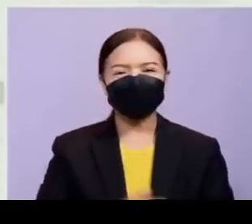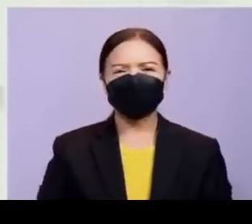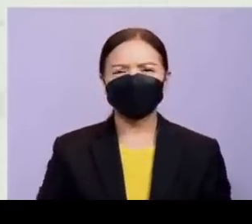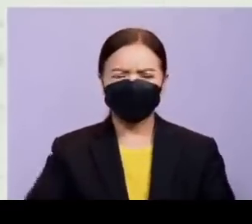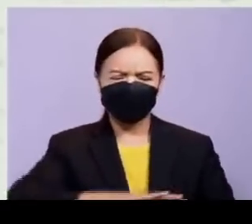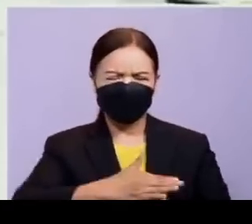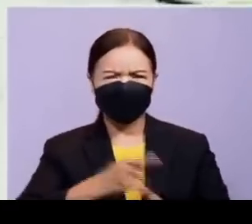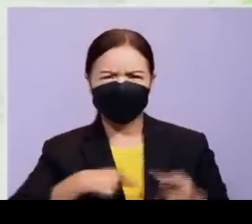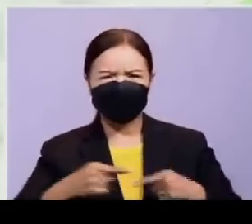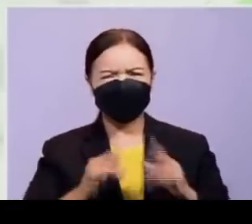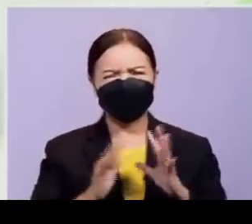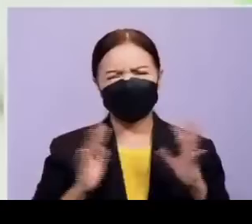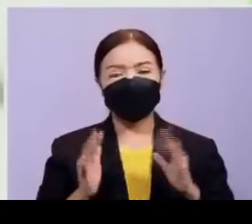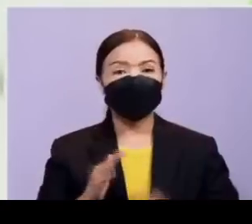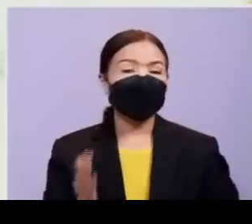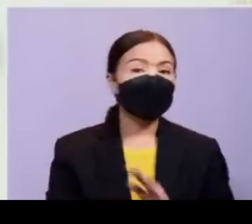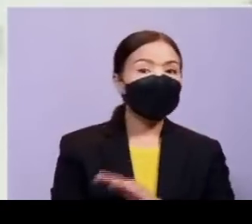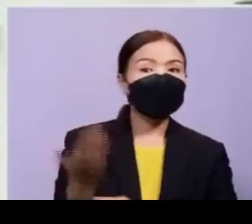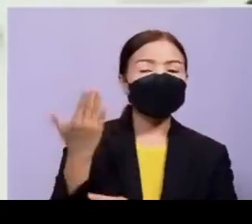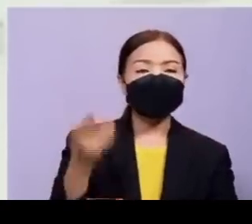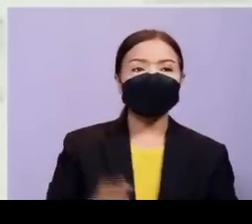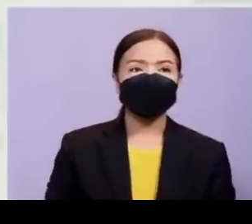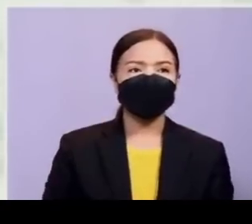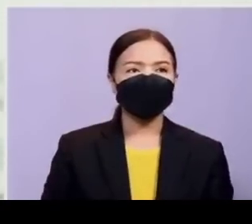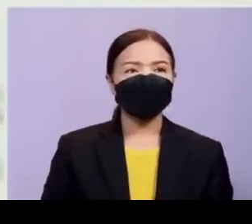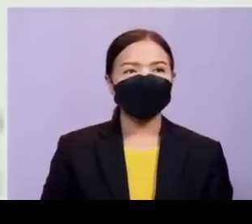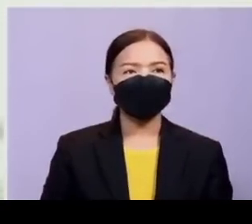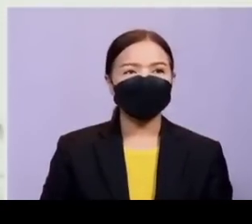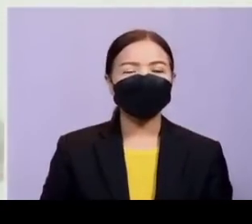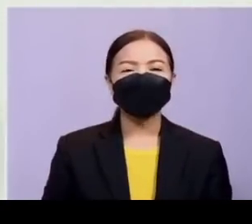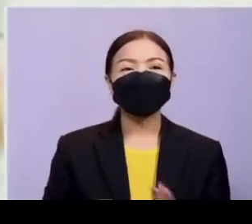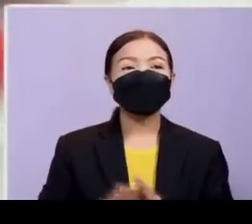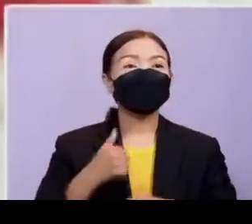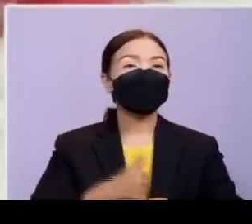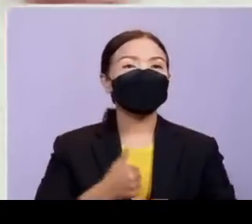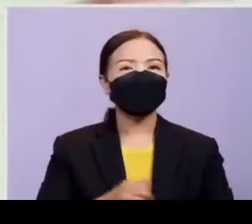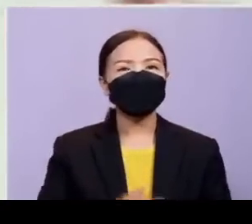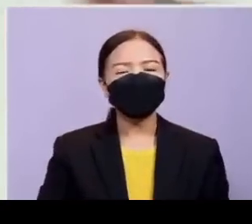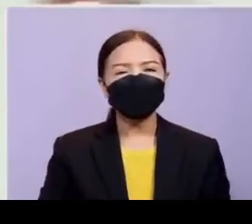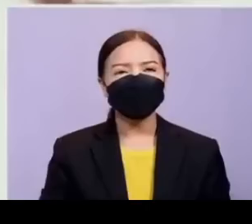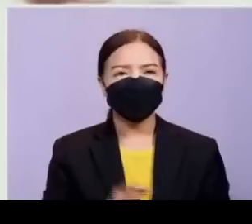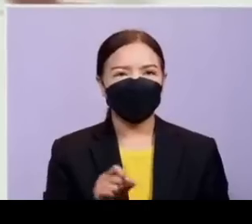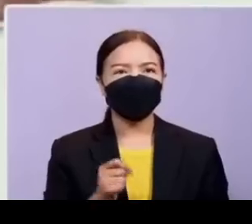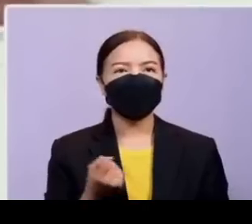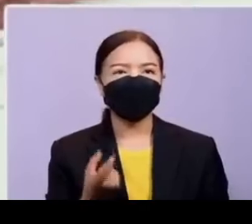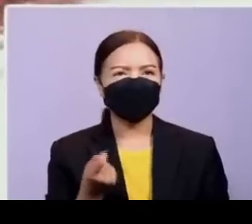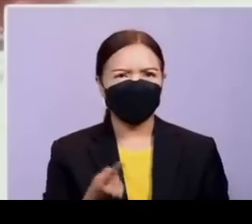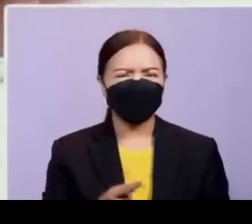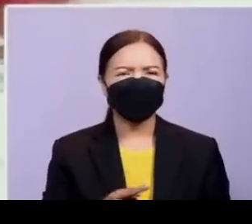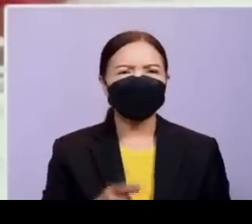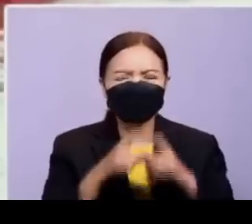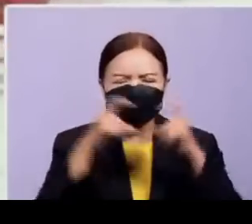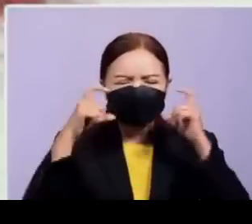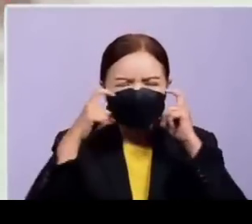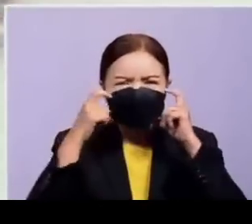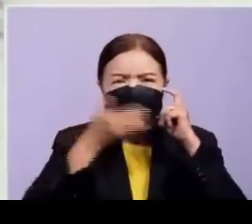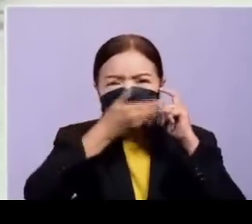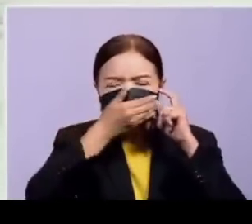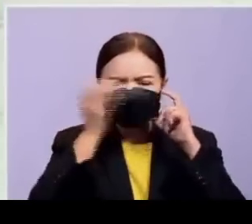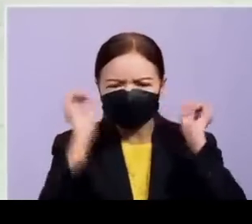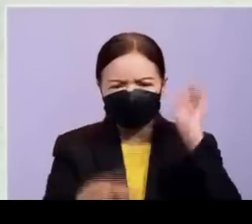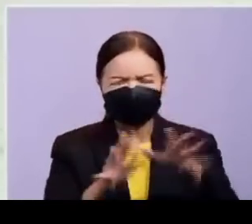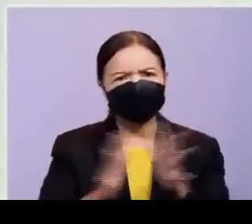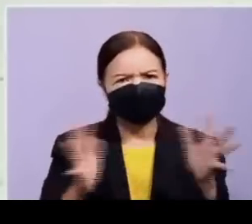เลยและ เมื่อเช้านี่ตอนคุณชาชาเขาไลฟ์สดเนี่ยเขาบอกว่าคือพวกหน้ากากอนามัยอ่ะถูกทิ้งลงในแม่น้ำลำคลองเยอะม